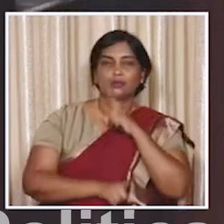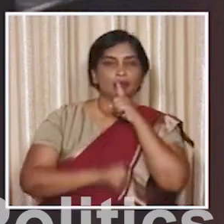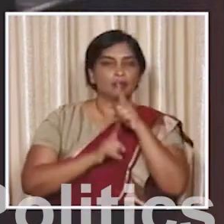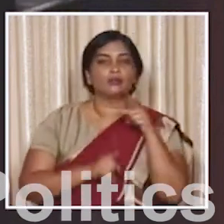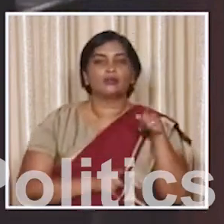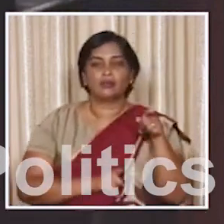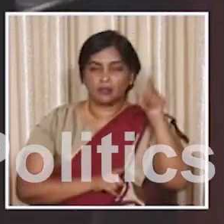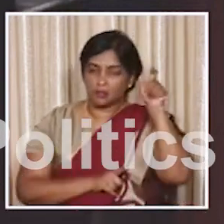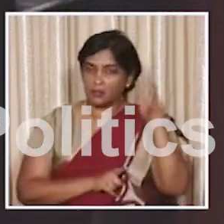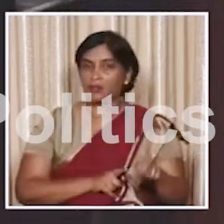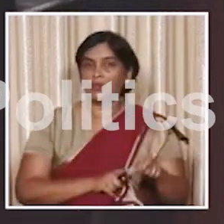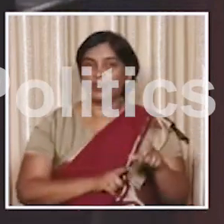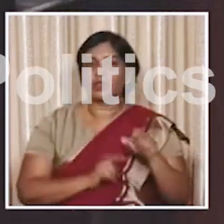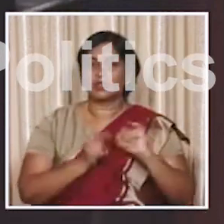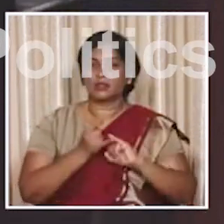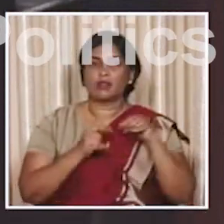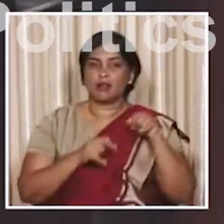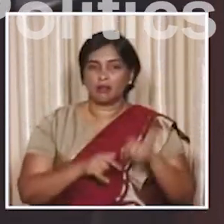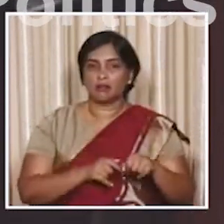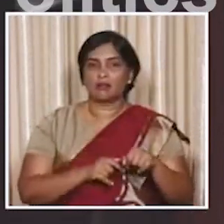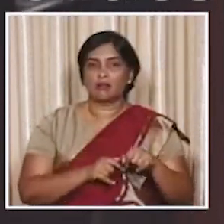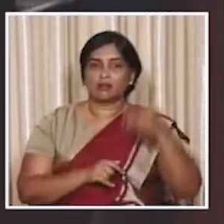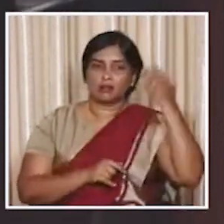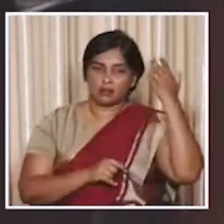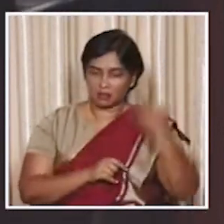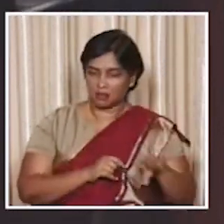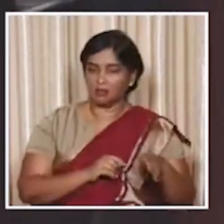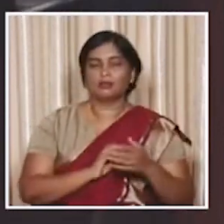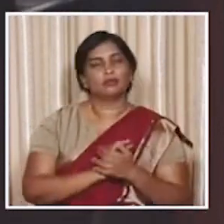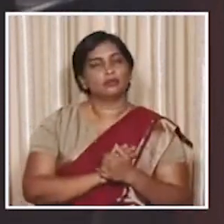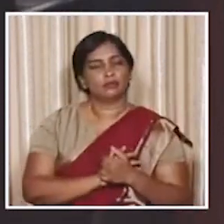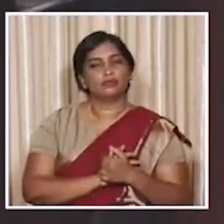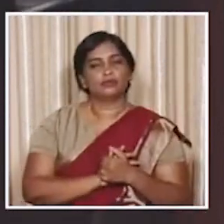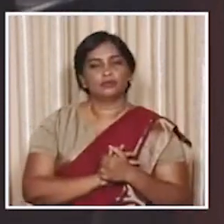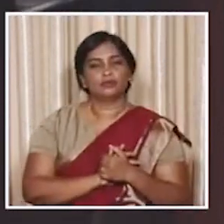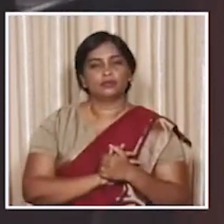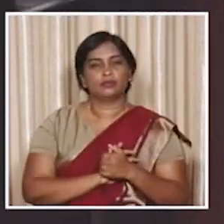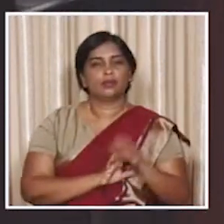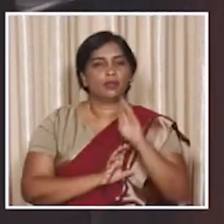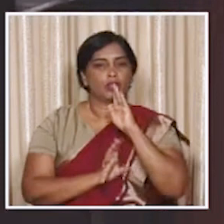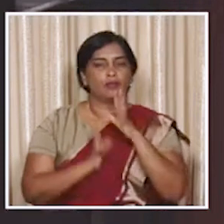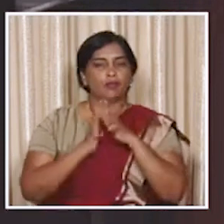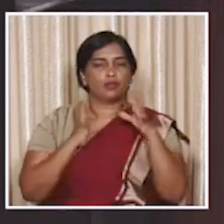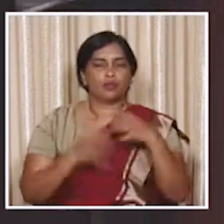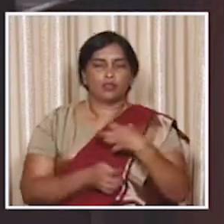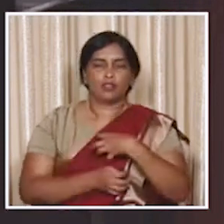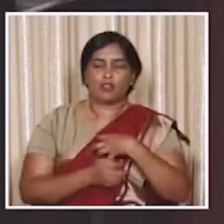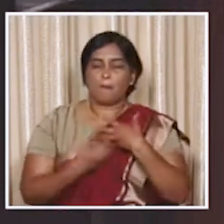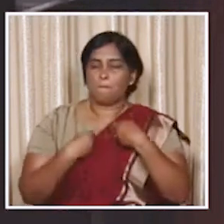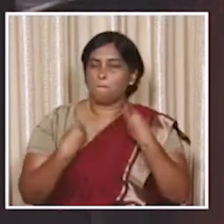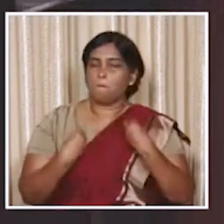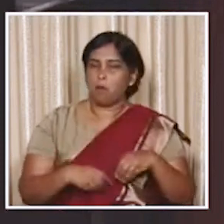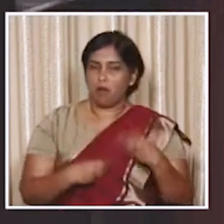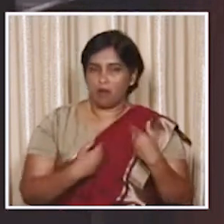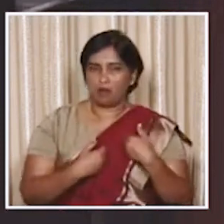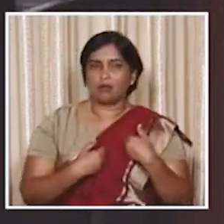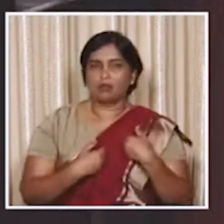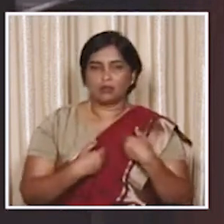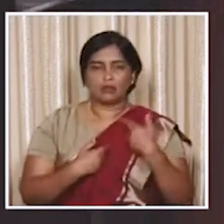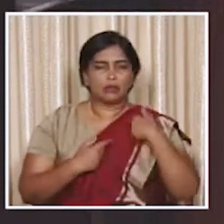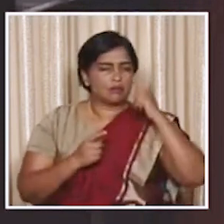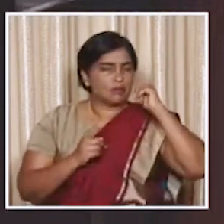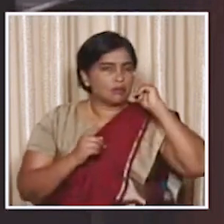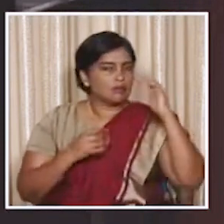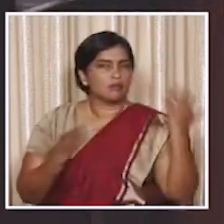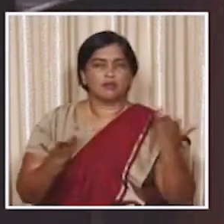කරපු ඒ සනන් නිශාන්ත අද අපෙන් ගිලිහිලා ගිහිල්ලා තිනවා. එකකයි පැත්තකින් අපිට ලොකු දරා ගන්න බැරි පාඩුවක්. ඒ වගේම අපිට හිතා